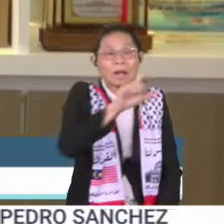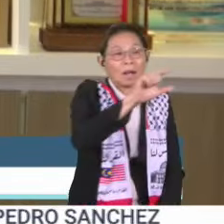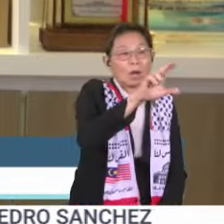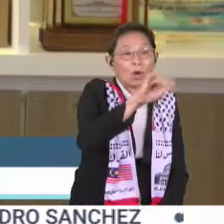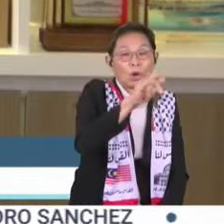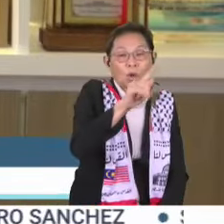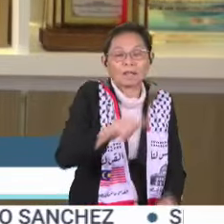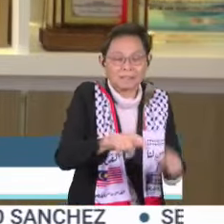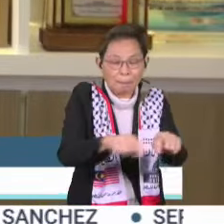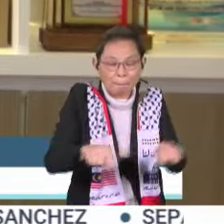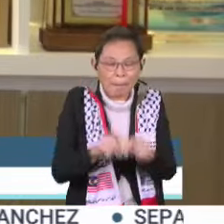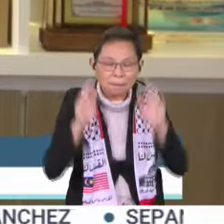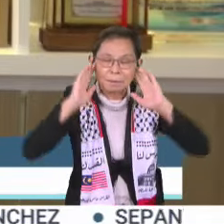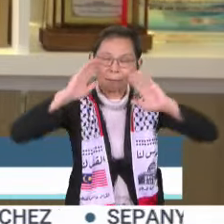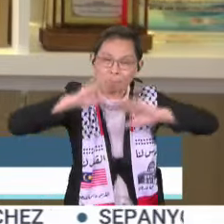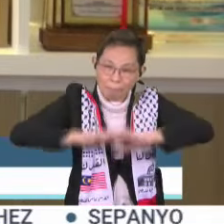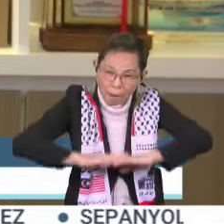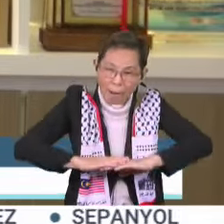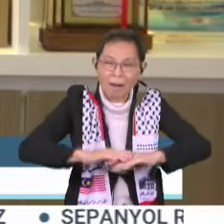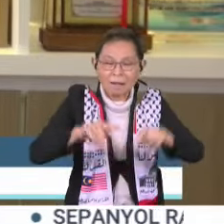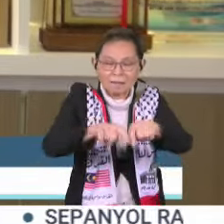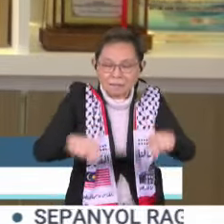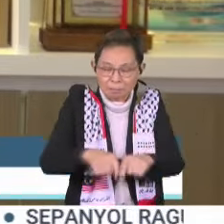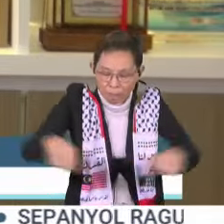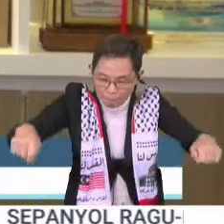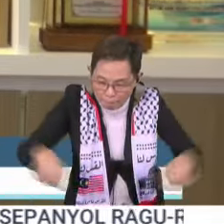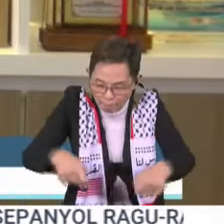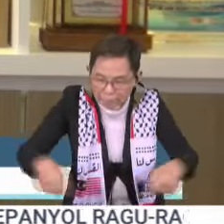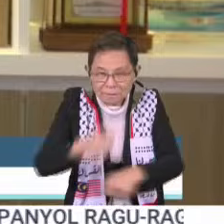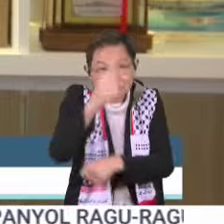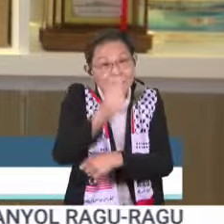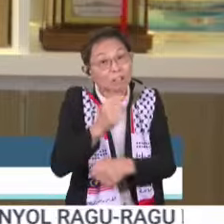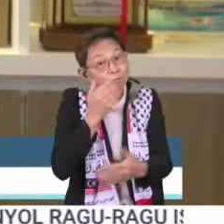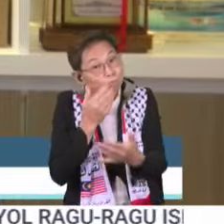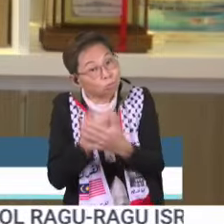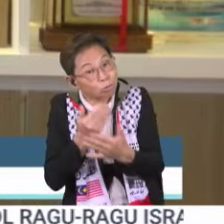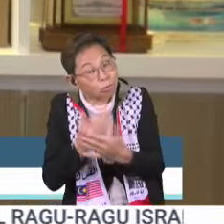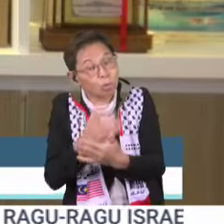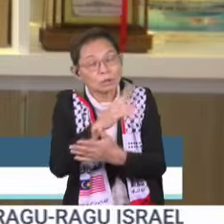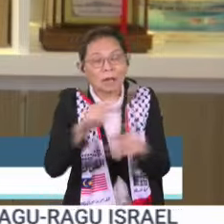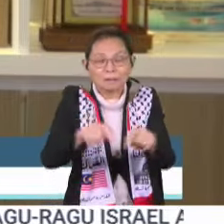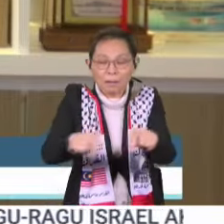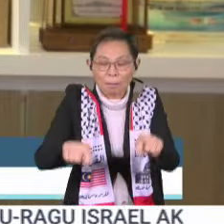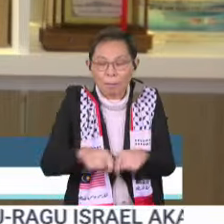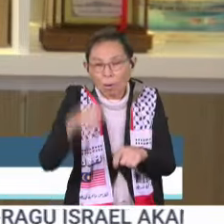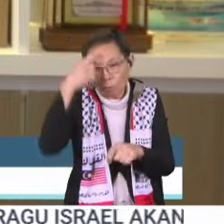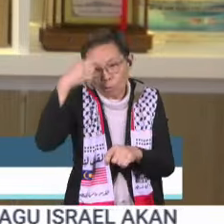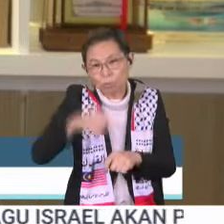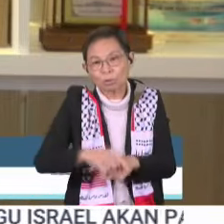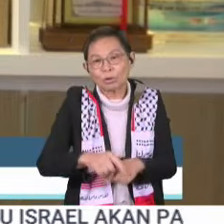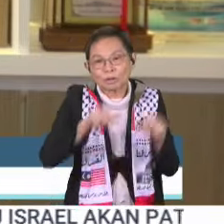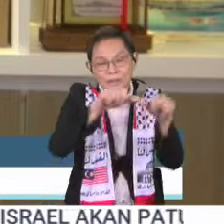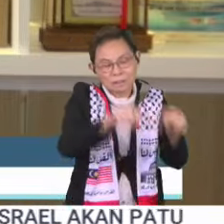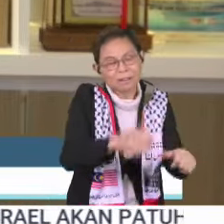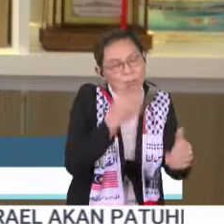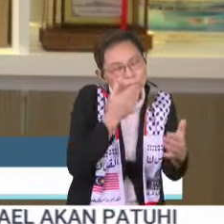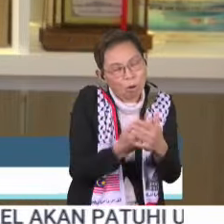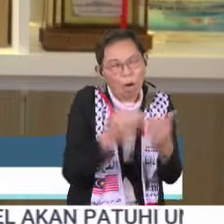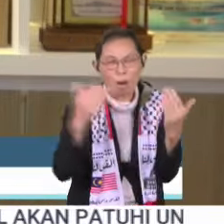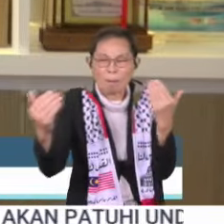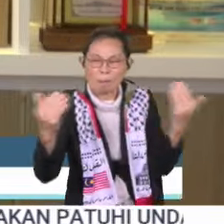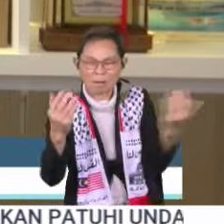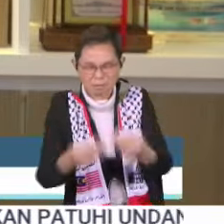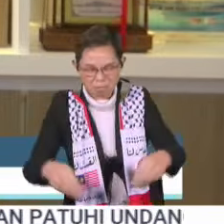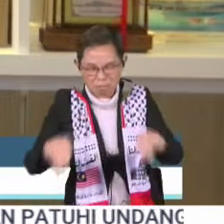solat, ruang memasak, tandas yang baik yang sempurna dan juga tempat mereka tinggal yang baiklah berbandingkan dengan